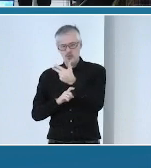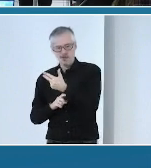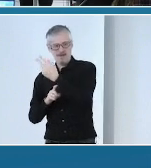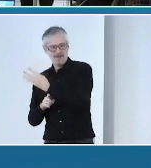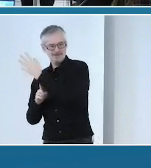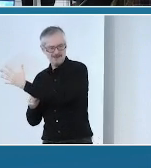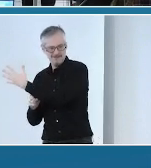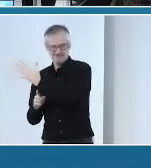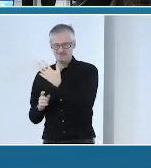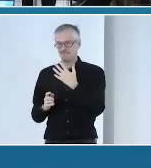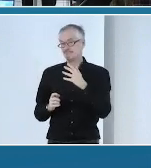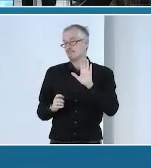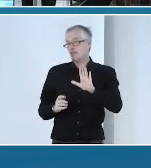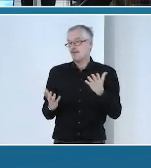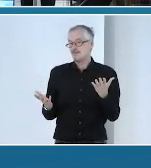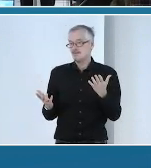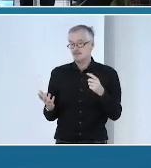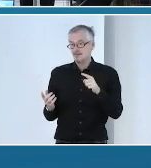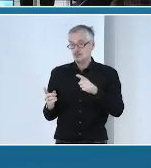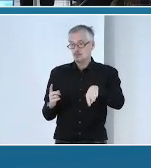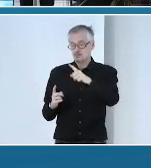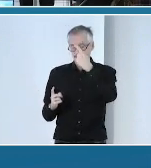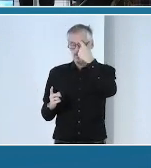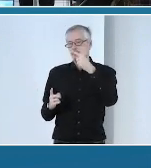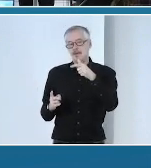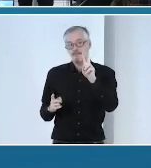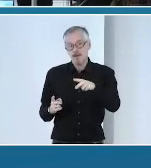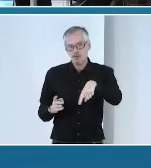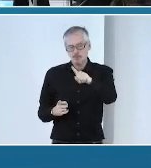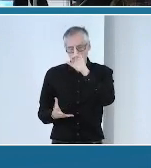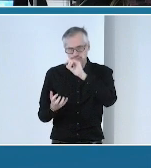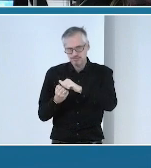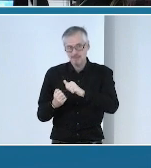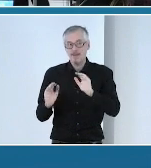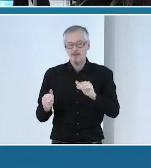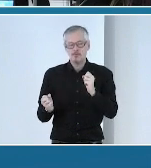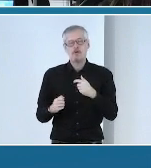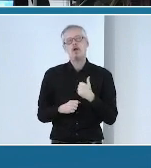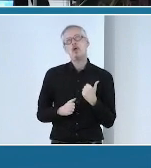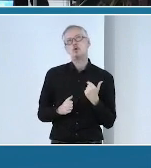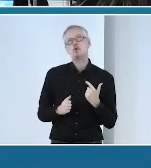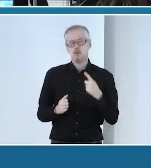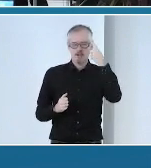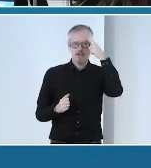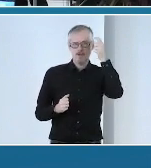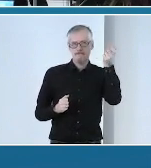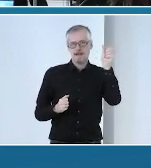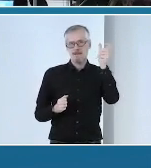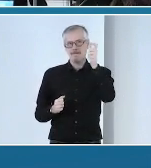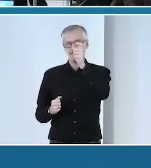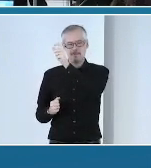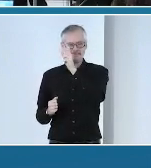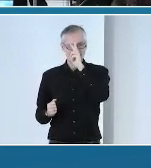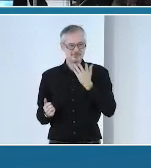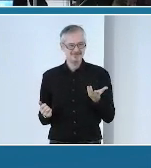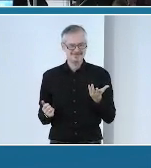comptez, vous vous en rendez pas compte, hein, mais si vous n'avez pas d'atteinte vestibulaire, vous avez